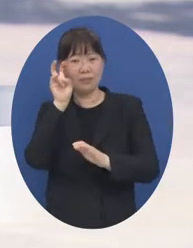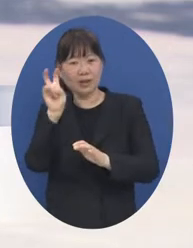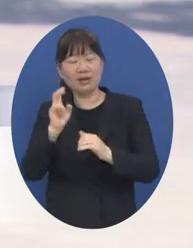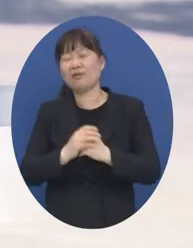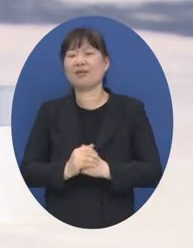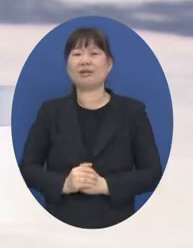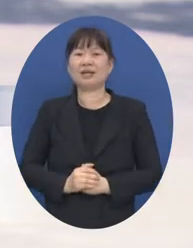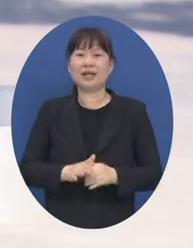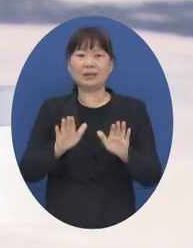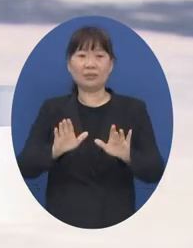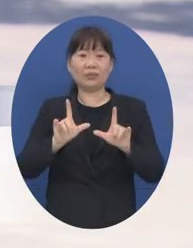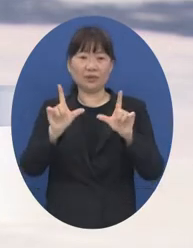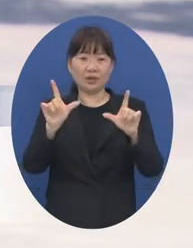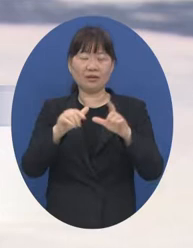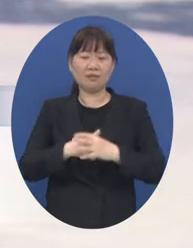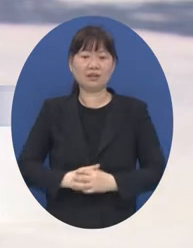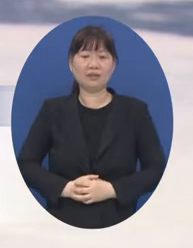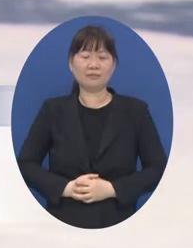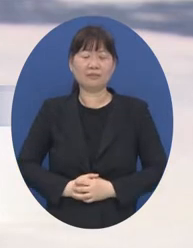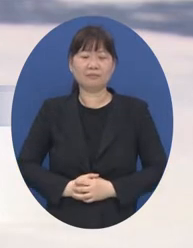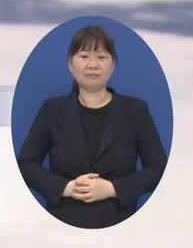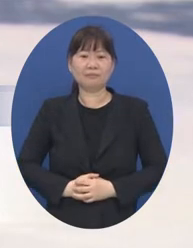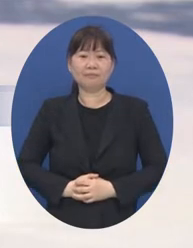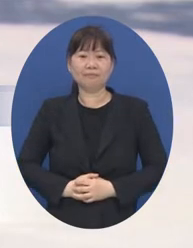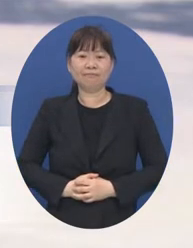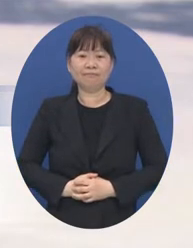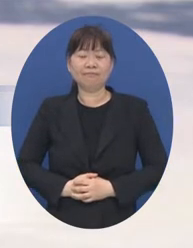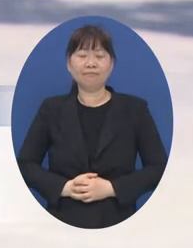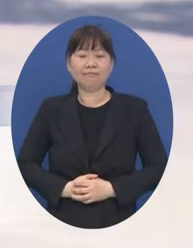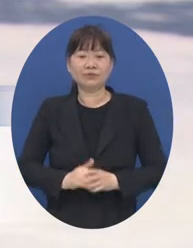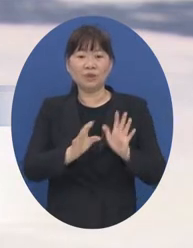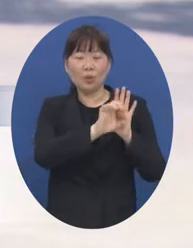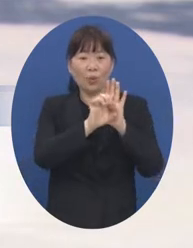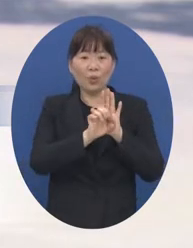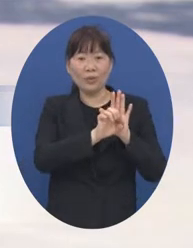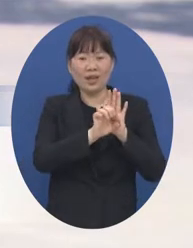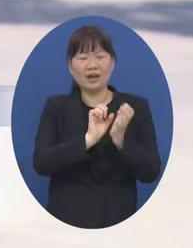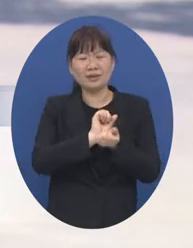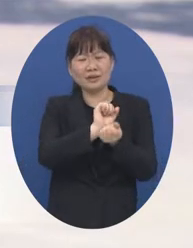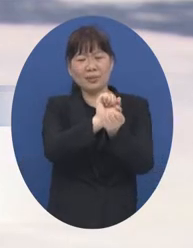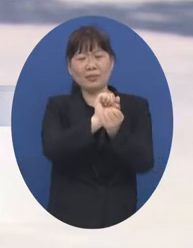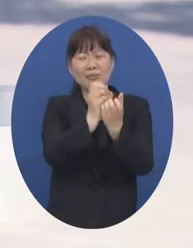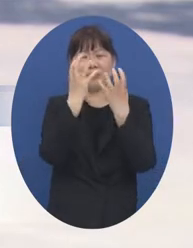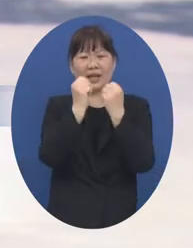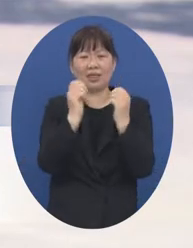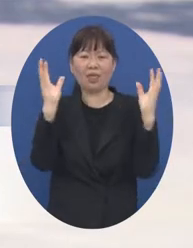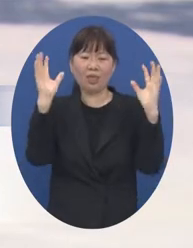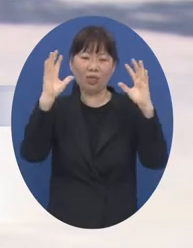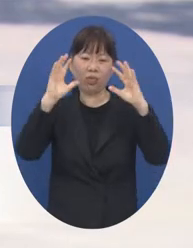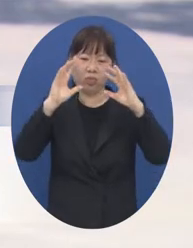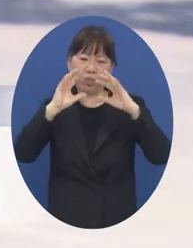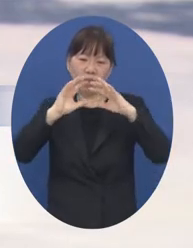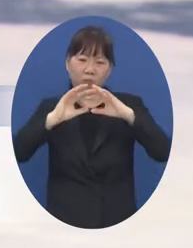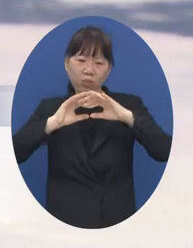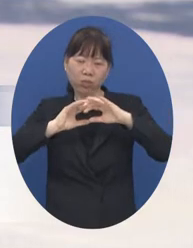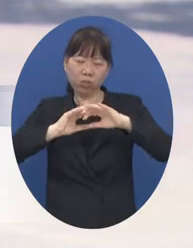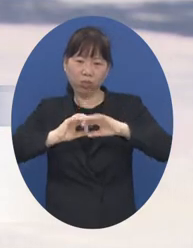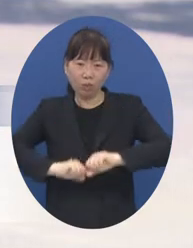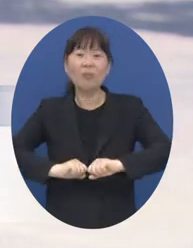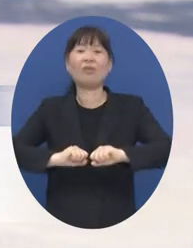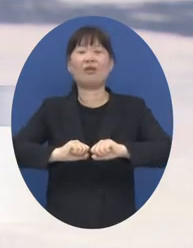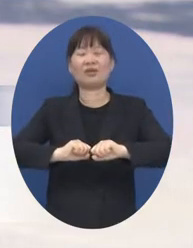지금 이번 연도 22년도에는 코로나19가 조금 많이 진정되고